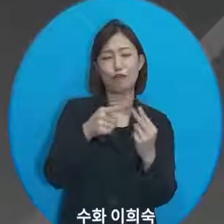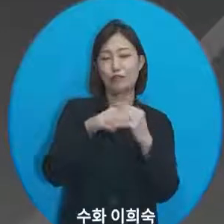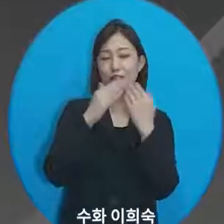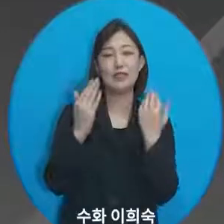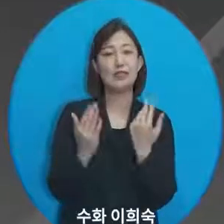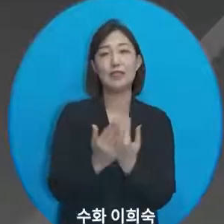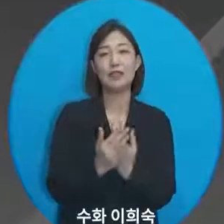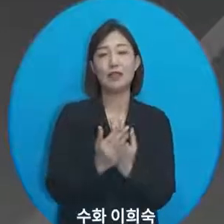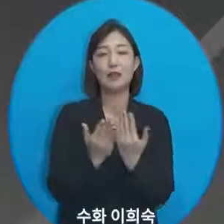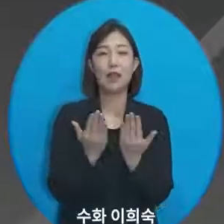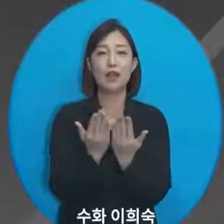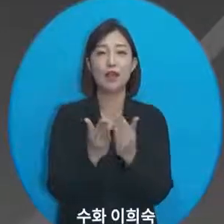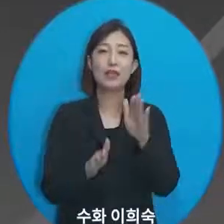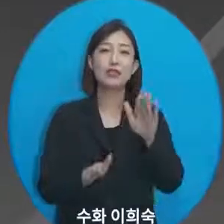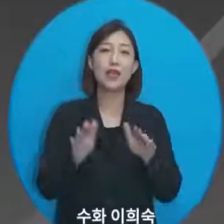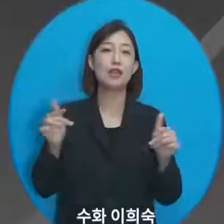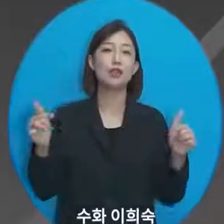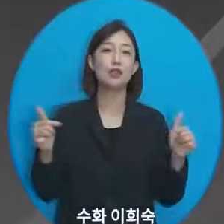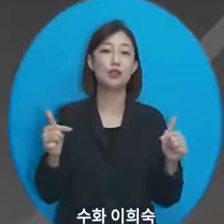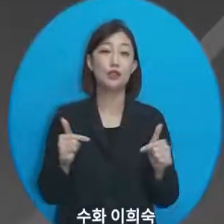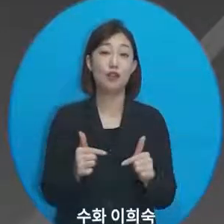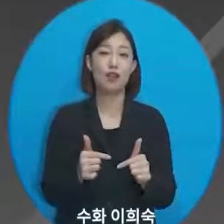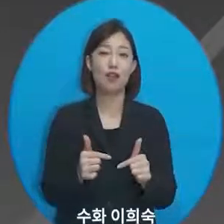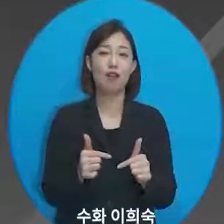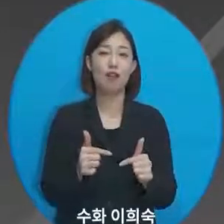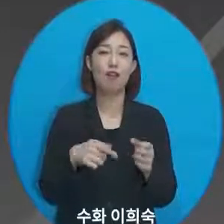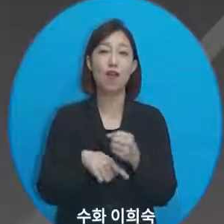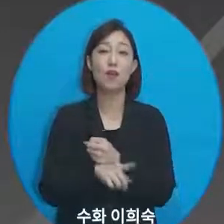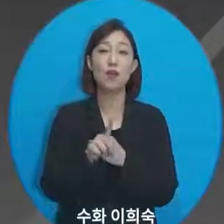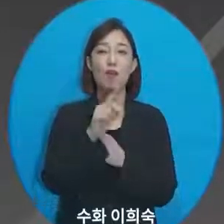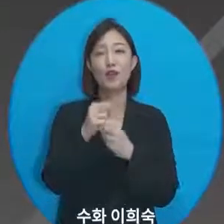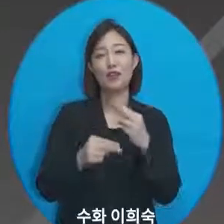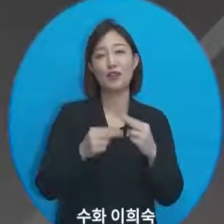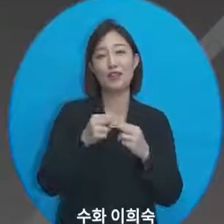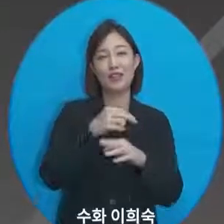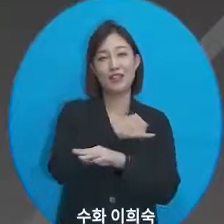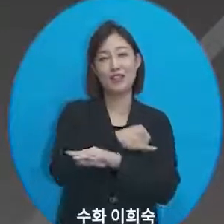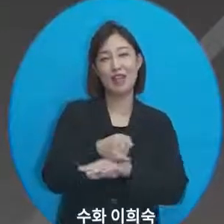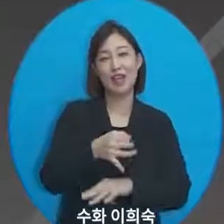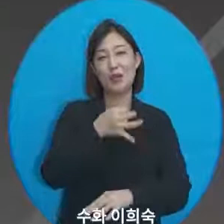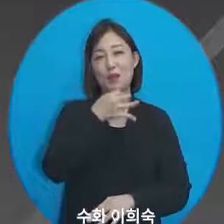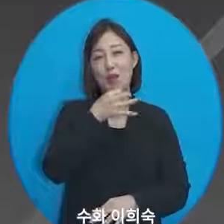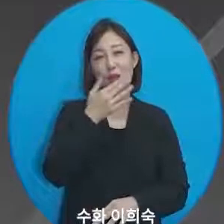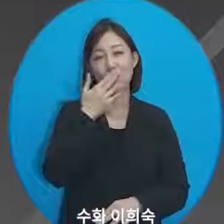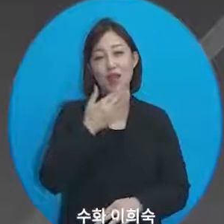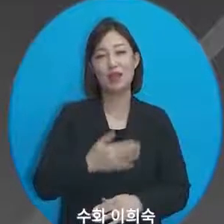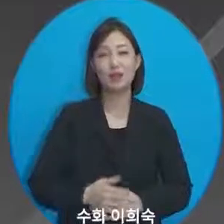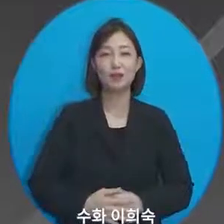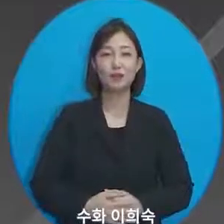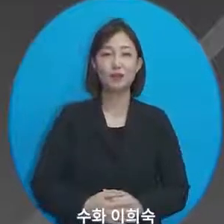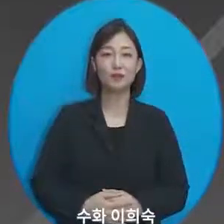간격, 틈이 발생하지 않도록 하는 것이 유니버셜 디자인이다라고 정리할 수가 있습니다.